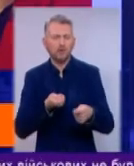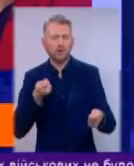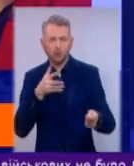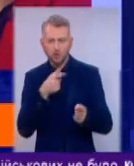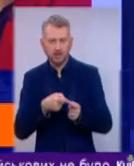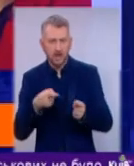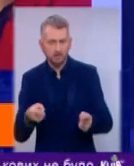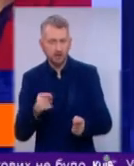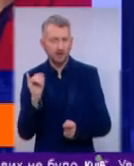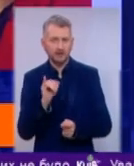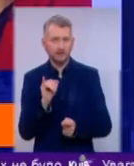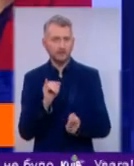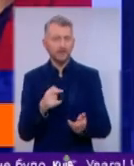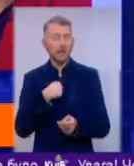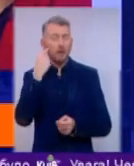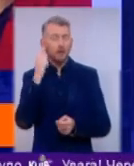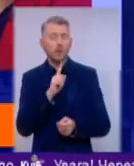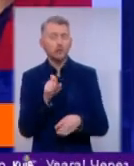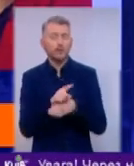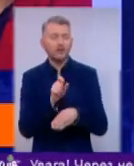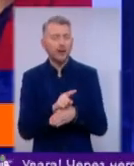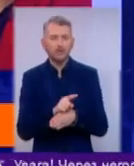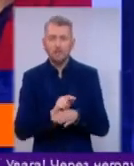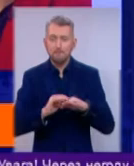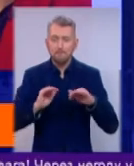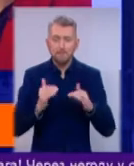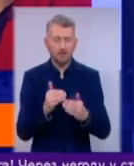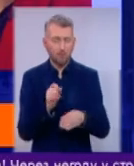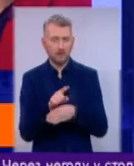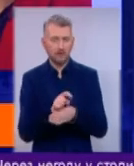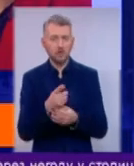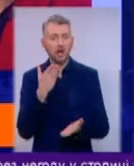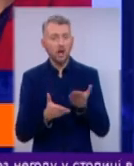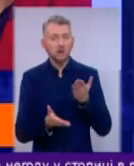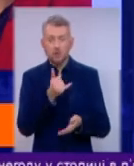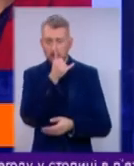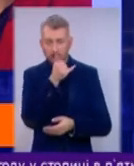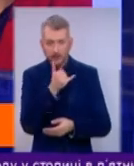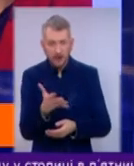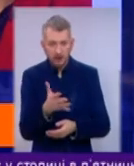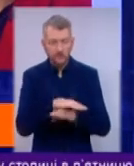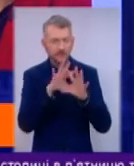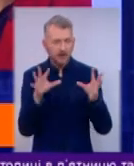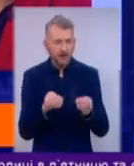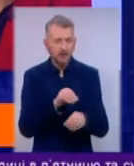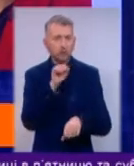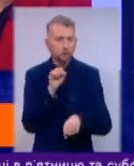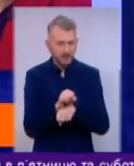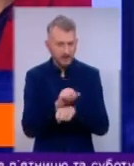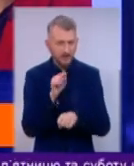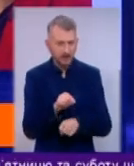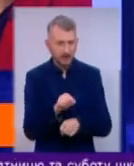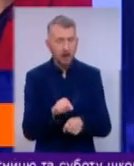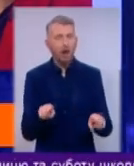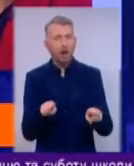І я думаю, що задача мінімум, яка стоїть, що навіть якщо вже не вдасться взагалі там зупинити цей процес,